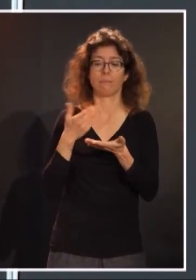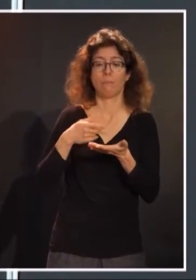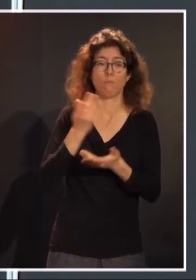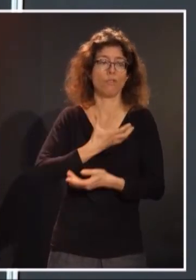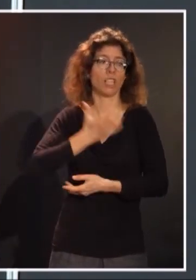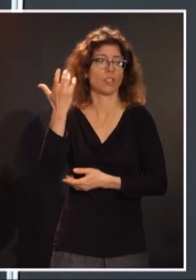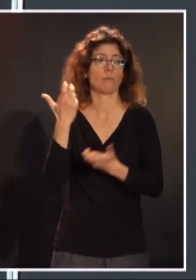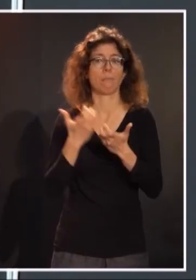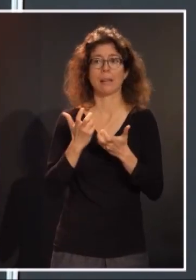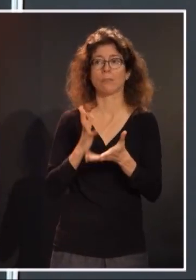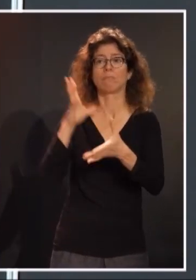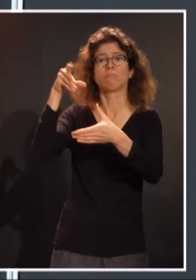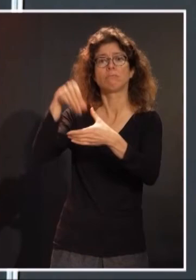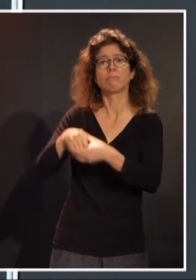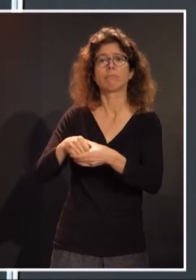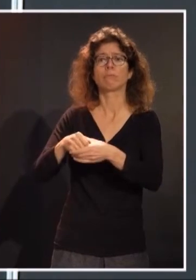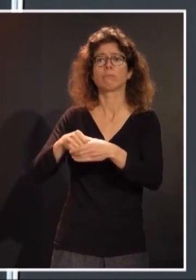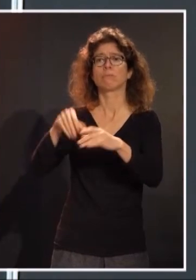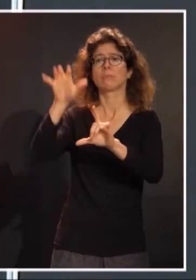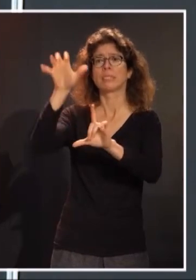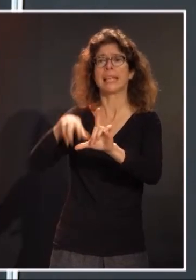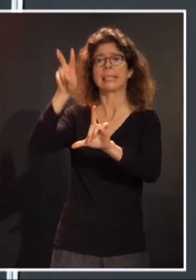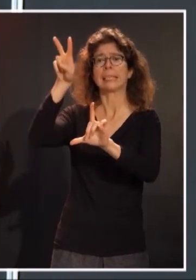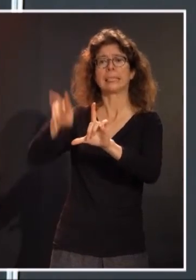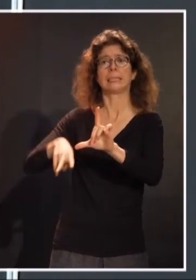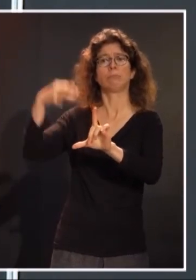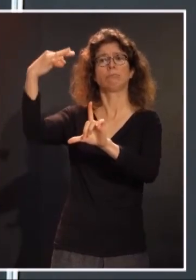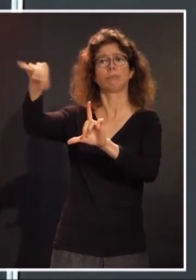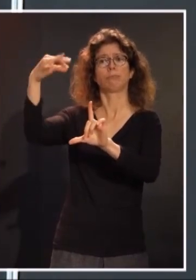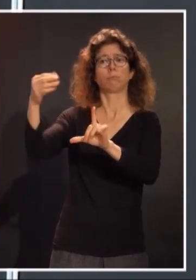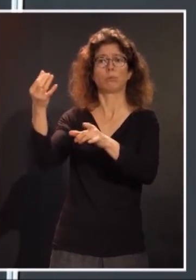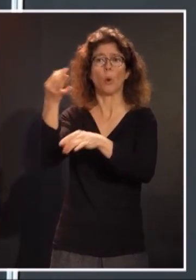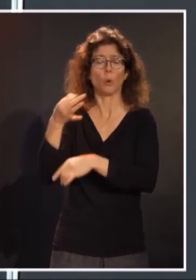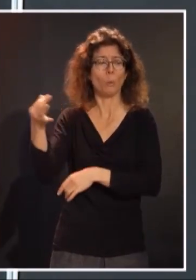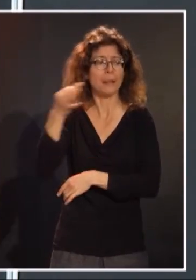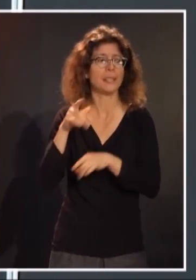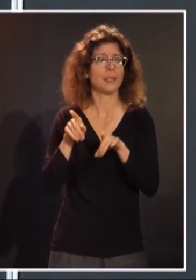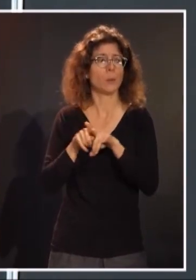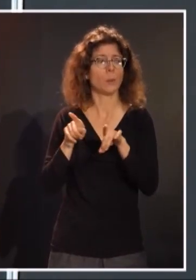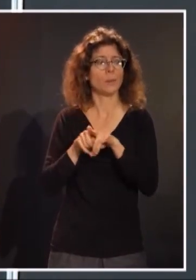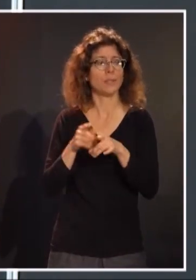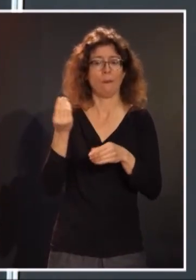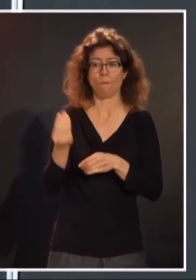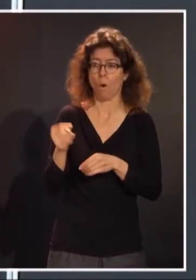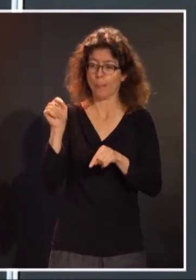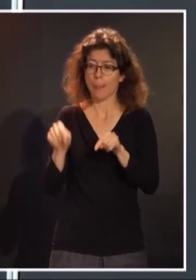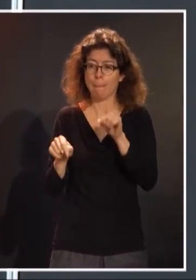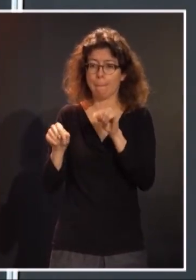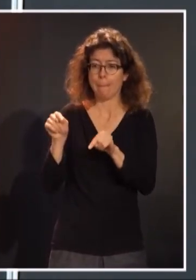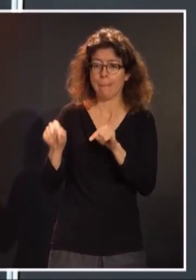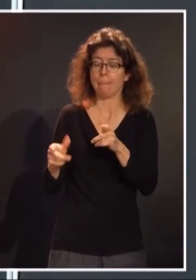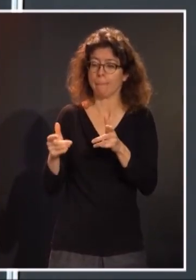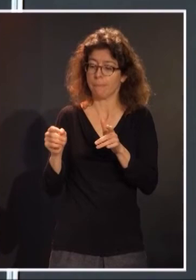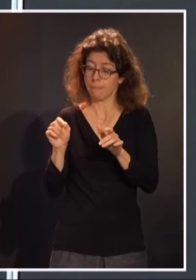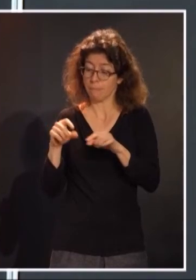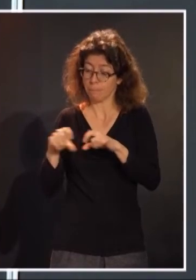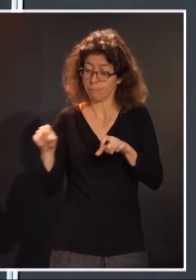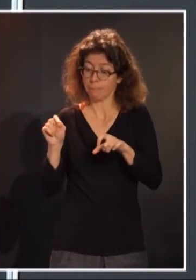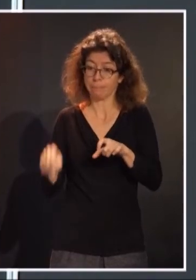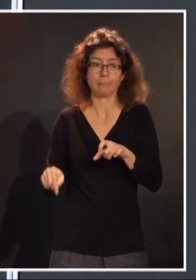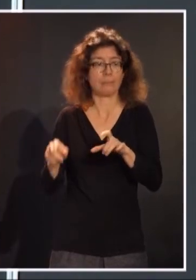synthèse vocale est intégrée. On a un écho vocal à la frappe intégré également. Donc, ça veut dire que l'enfant, il tape, il appuie sur la barre d'espace, ça lit.